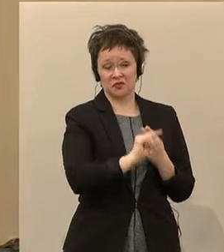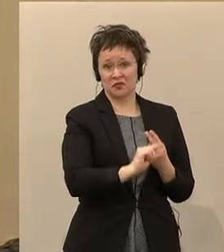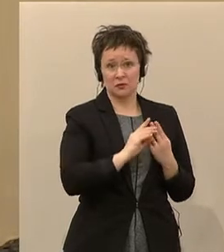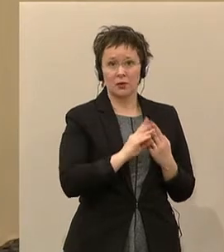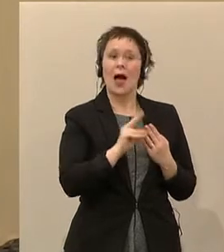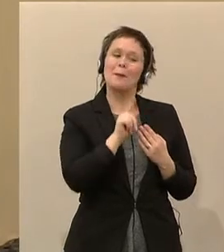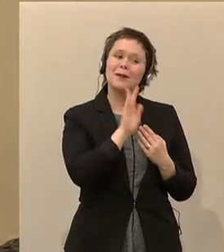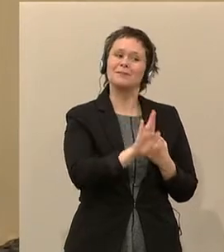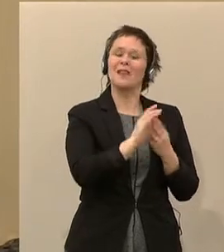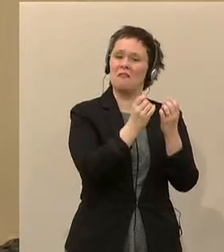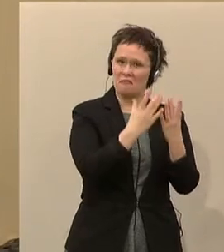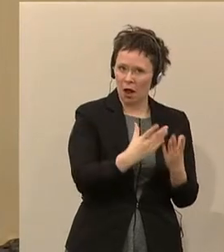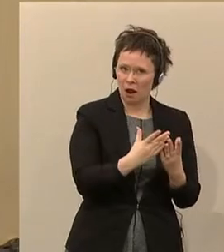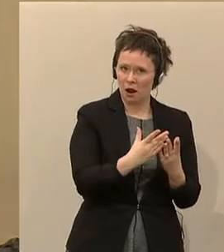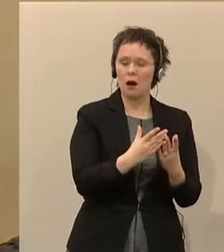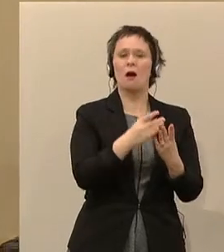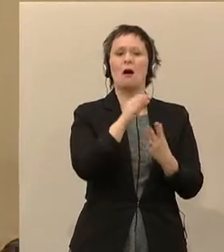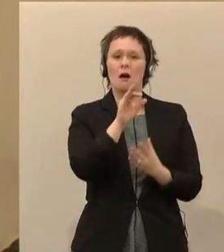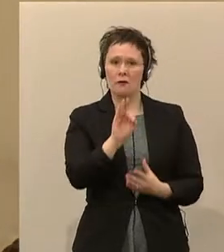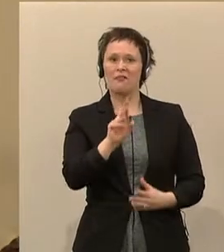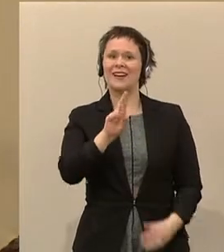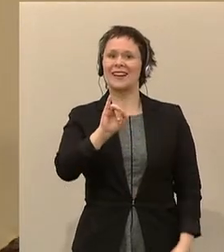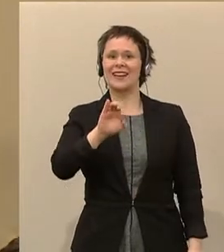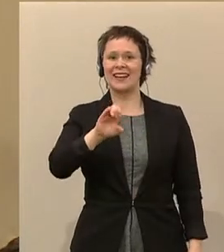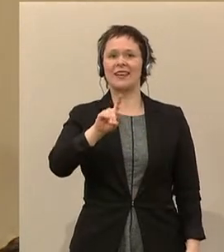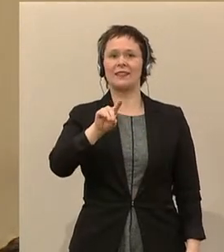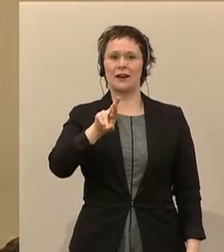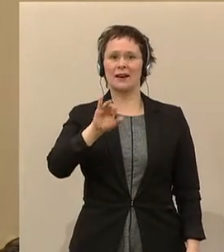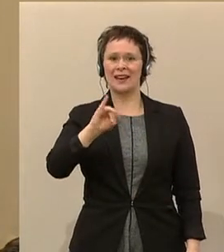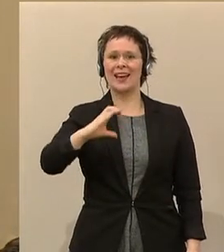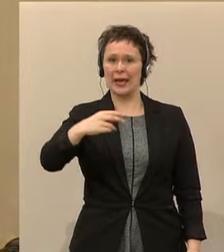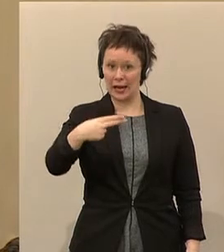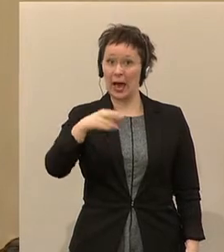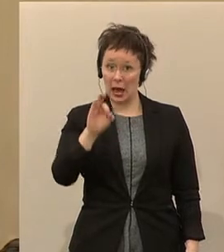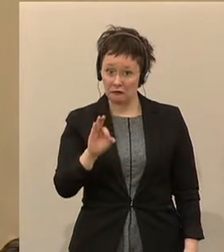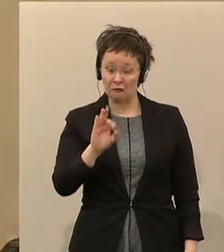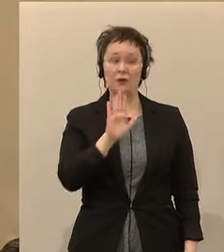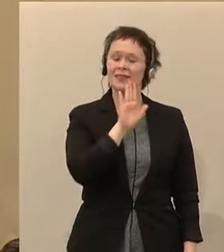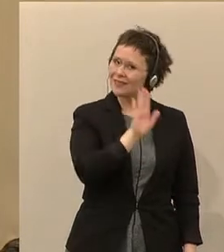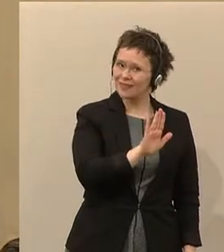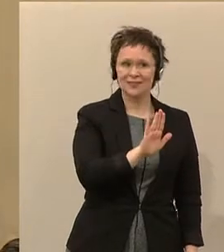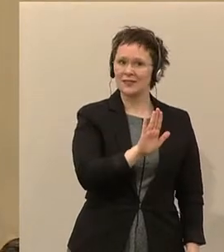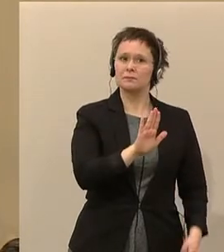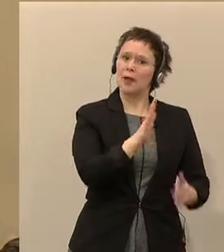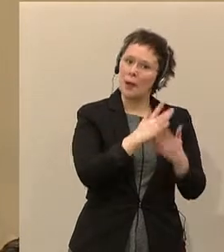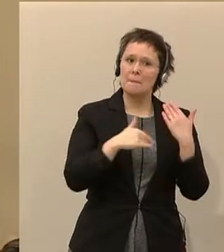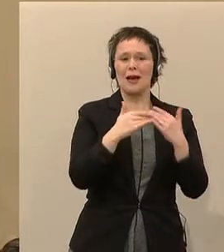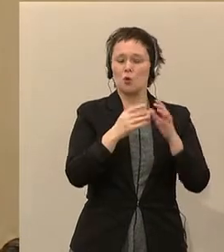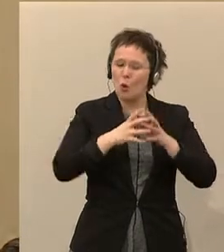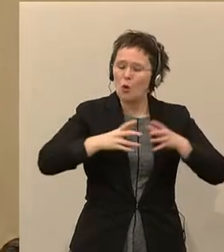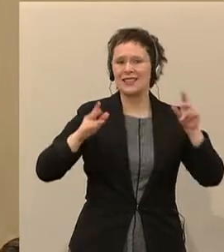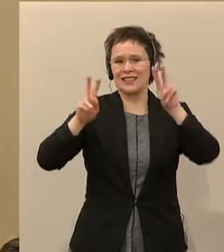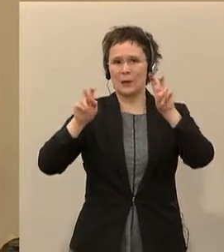viel größeres Problem, nämlich auf die Ausweitung des Rechtsextremismus in Österreich. Ich wollte unter anderem vom Herrn Innenminister